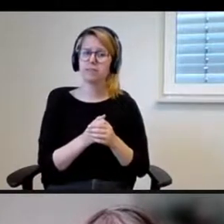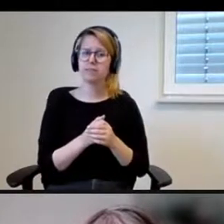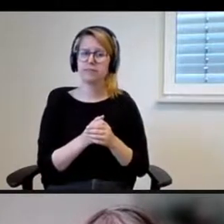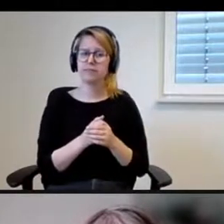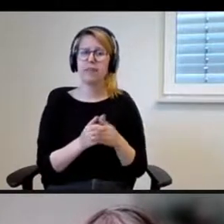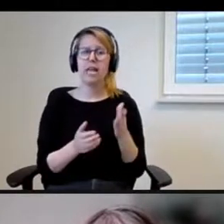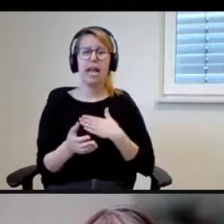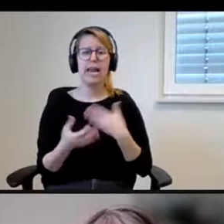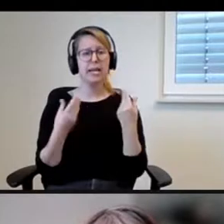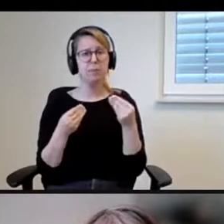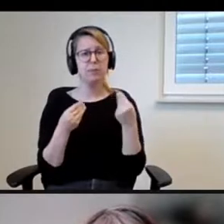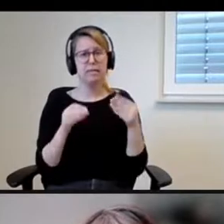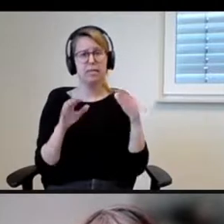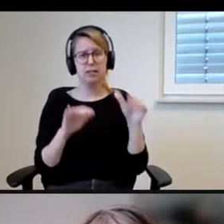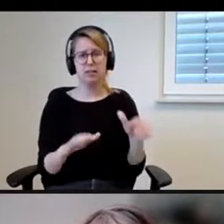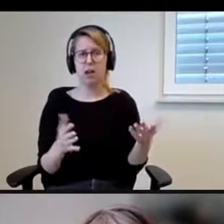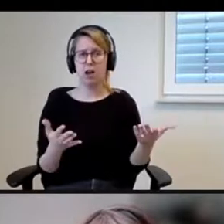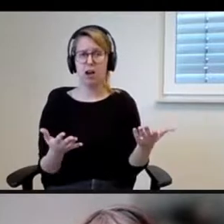auch von der